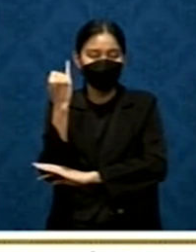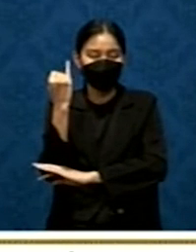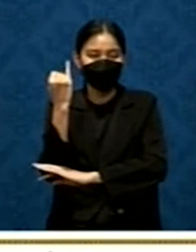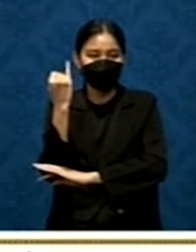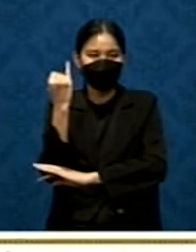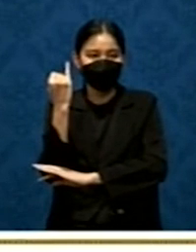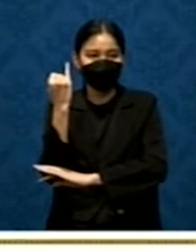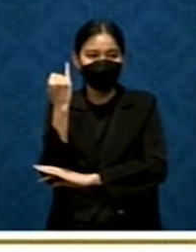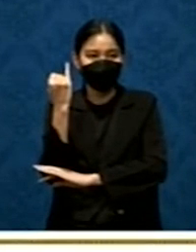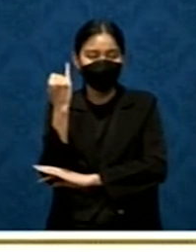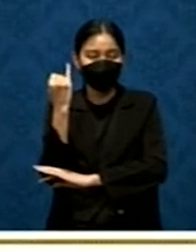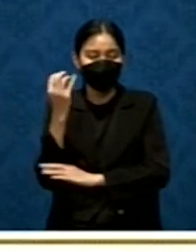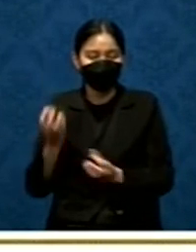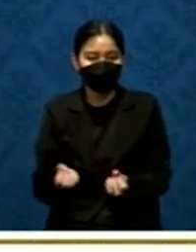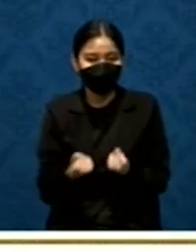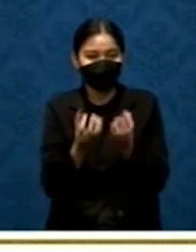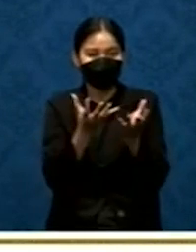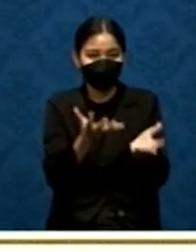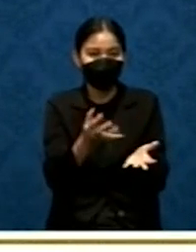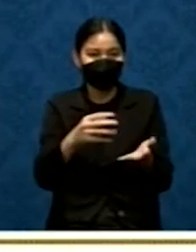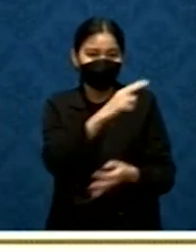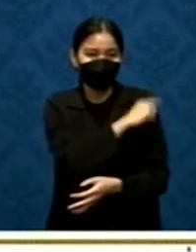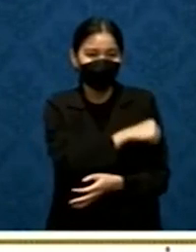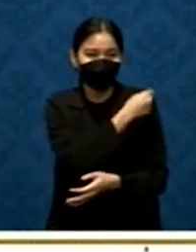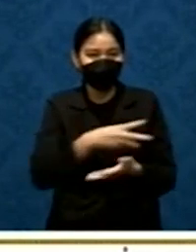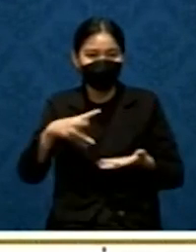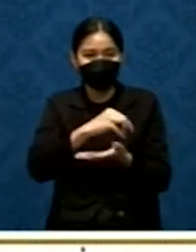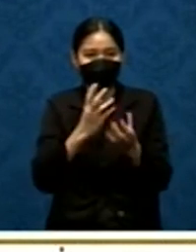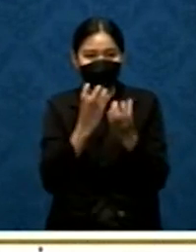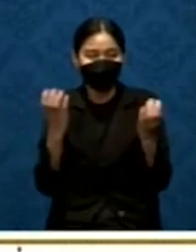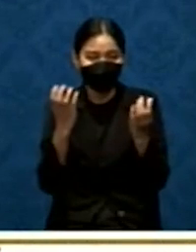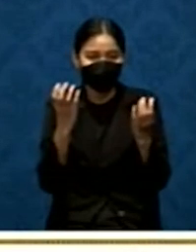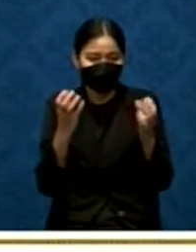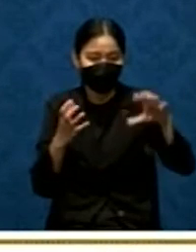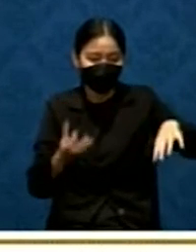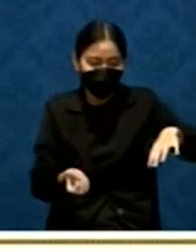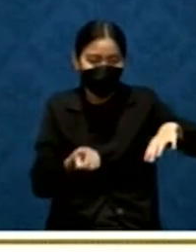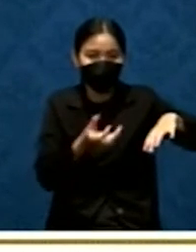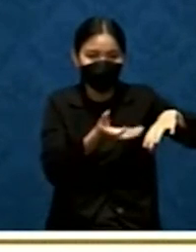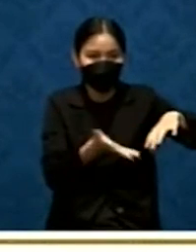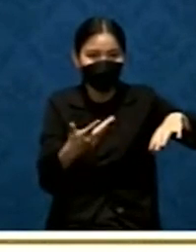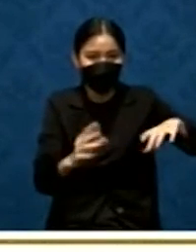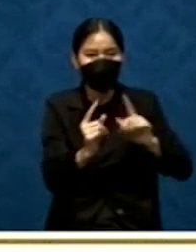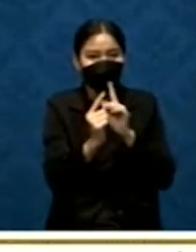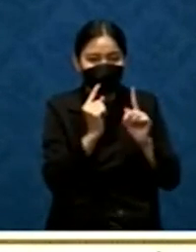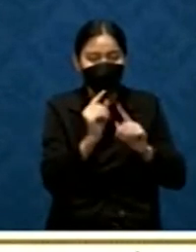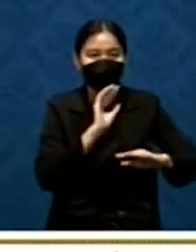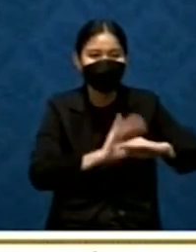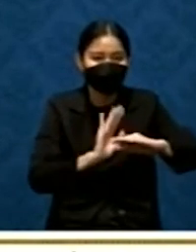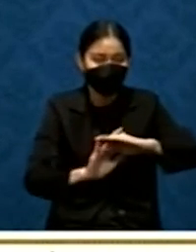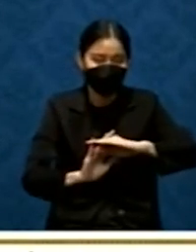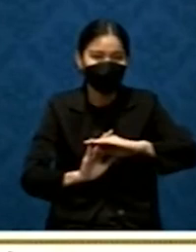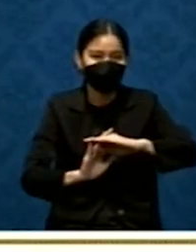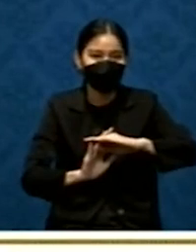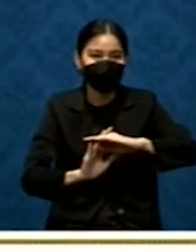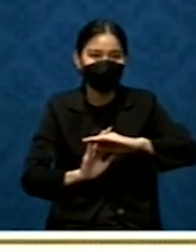วไปที่ธรรมศาสตร์แล้วก็พยายามพูดคุยเชิญชวน